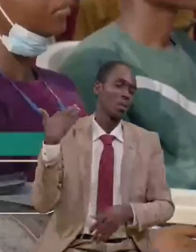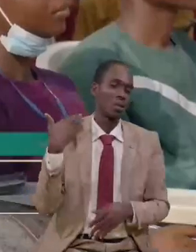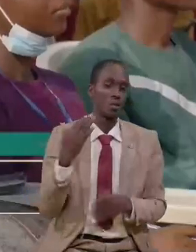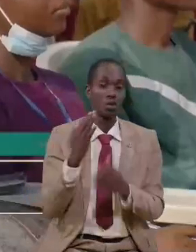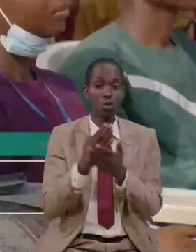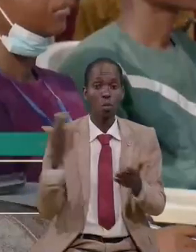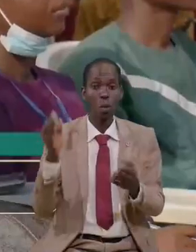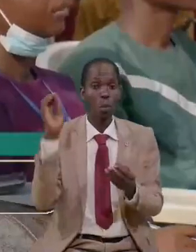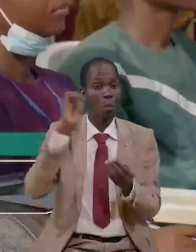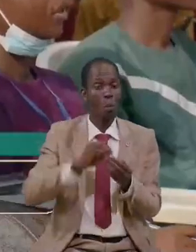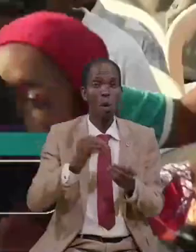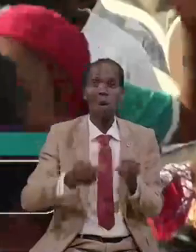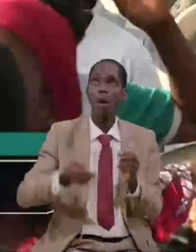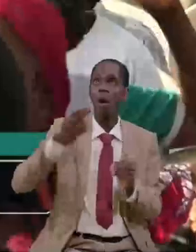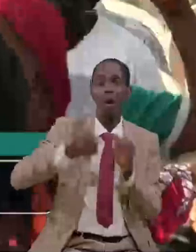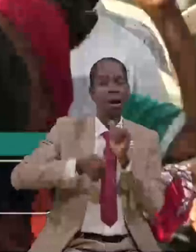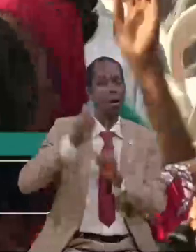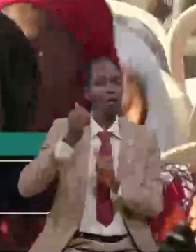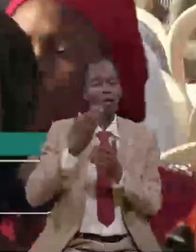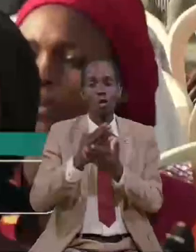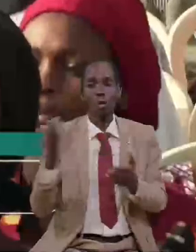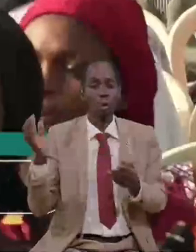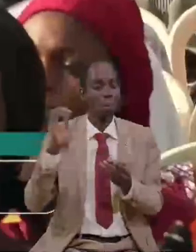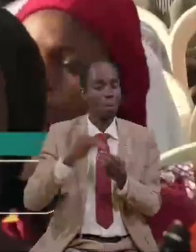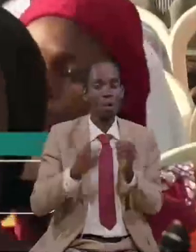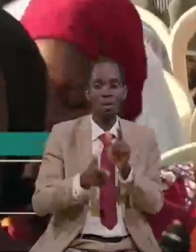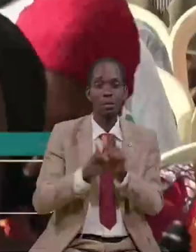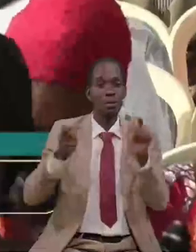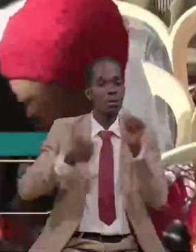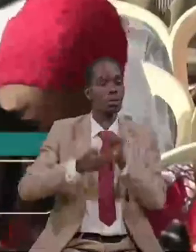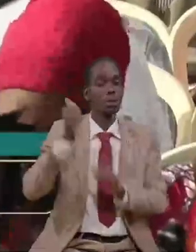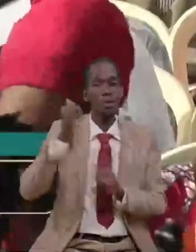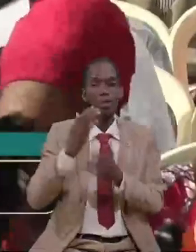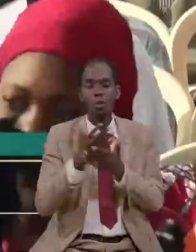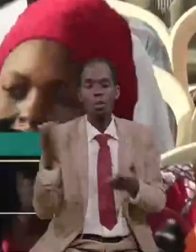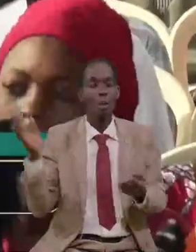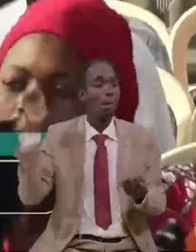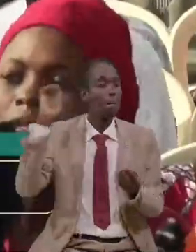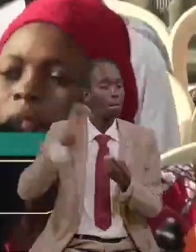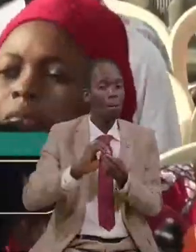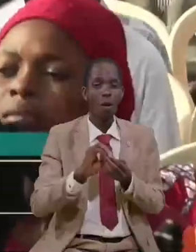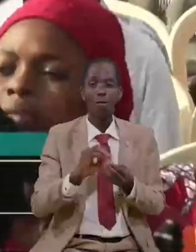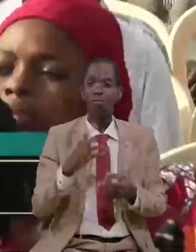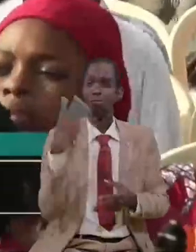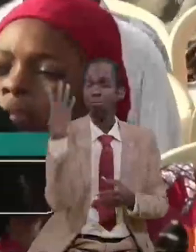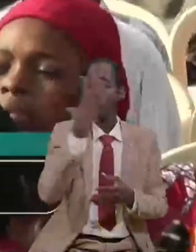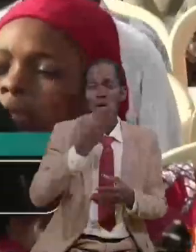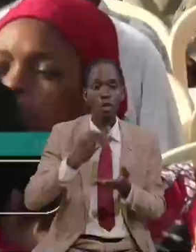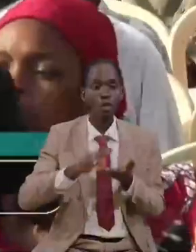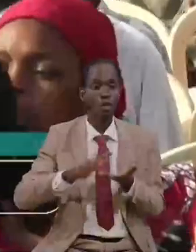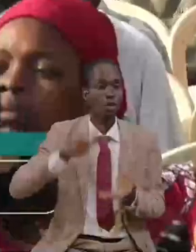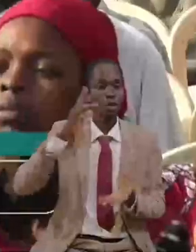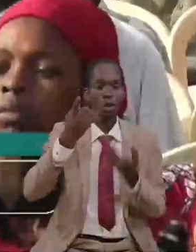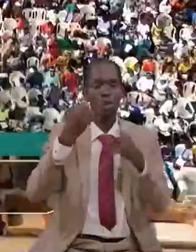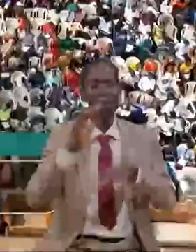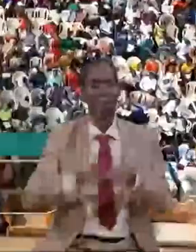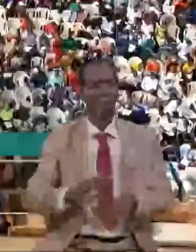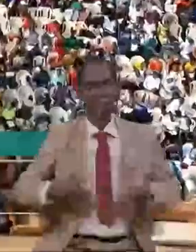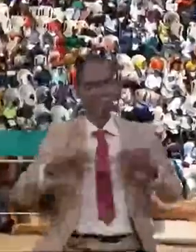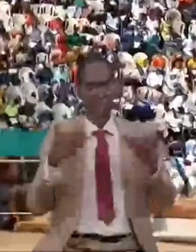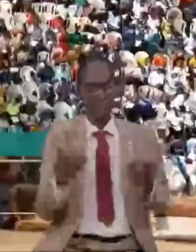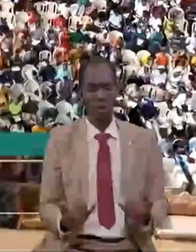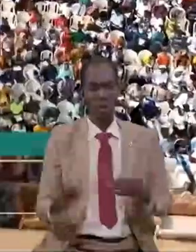grand. Quelque chose de plus grand. Quelque chose de plus glorieux venant dans ta vie aujourd'hui au